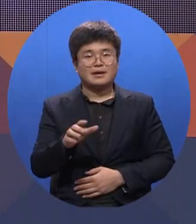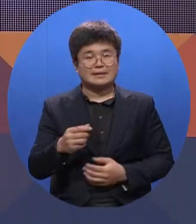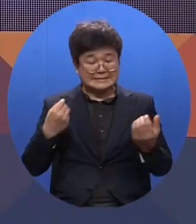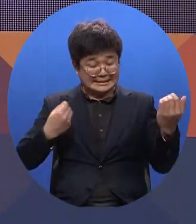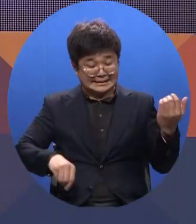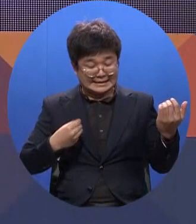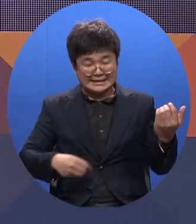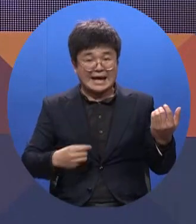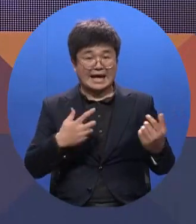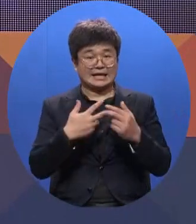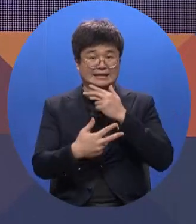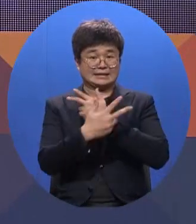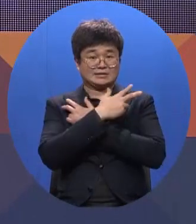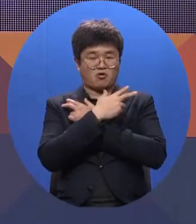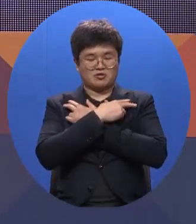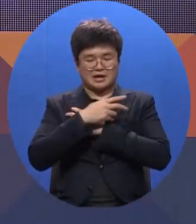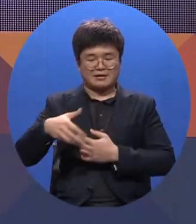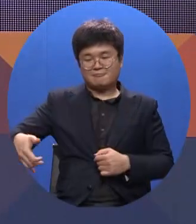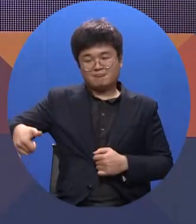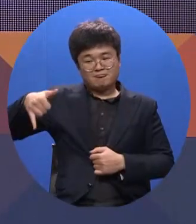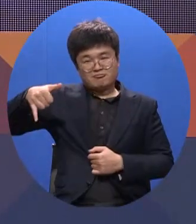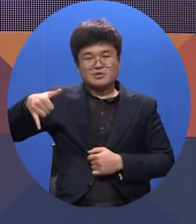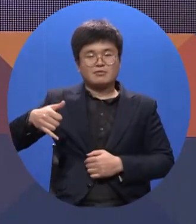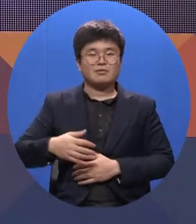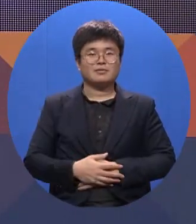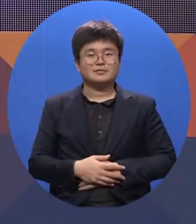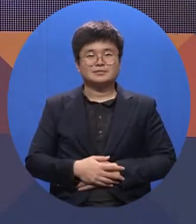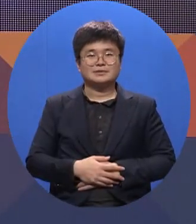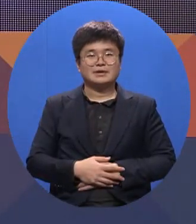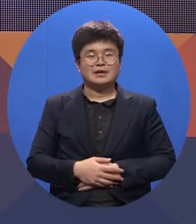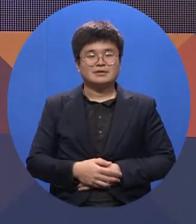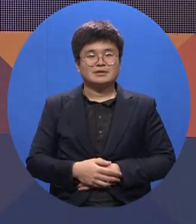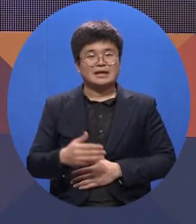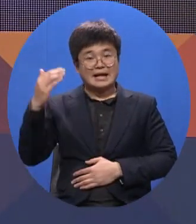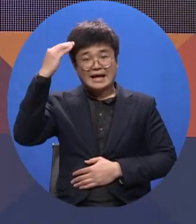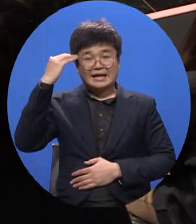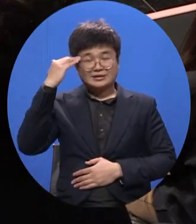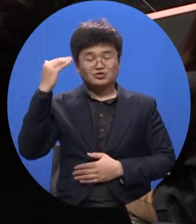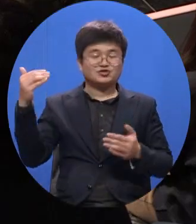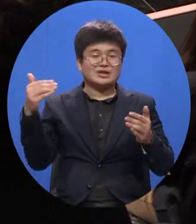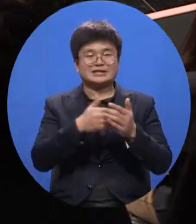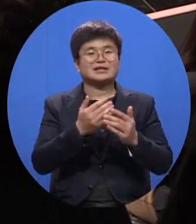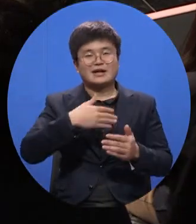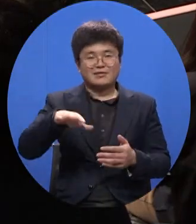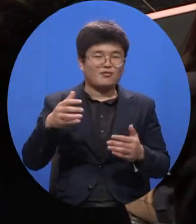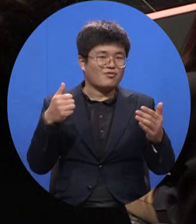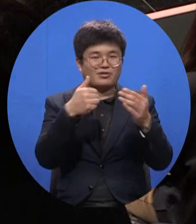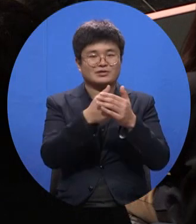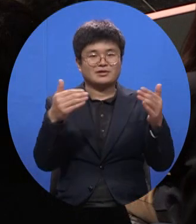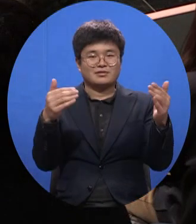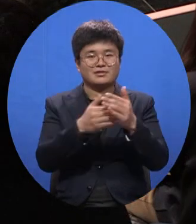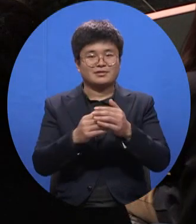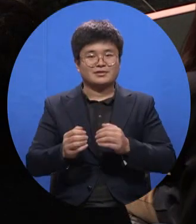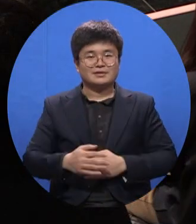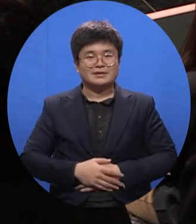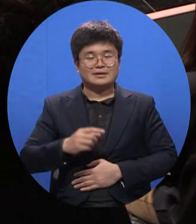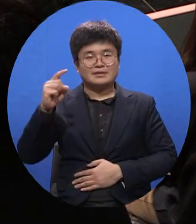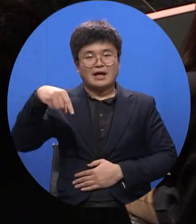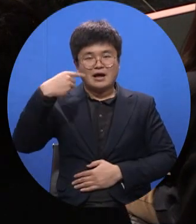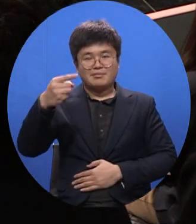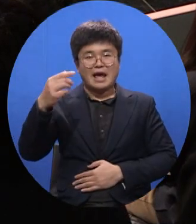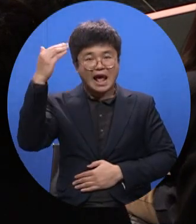들고 이렇게 기차 따고 항구까지 게 오기로 결정해서 어 그 다음에 한국에 왔죠 이제